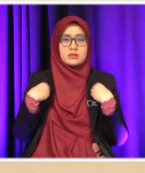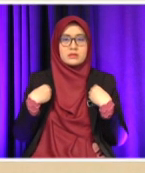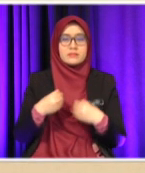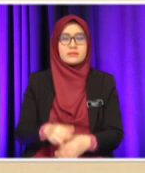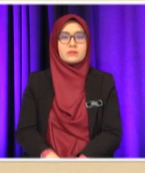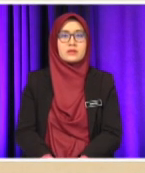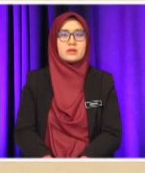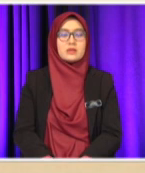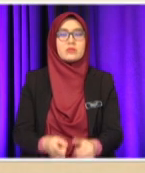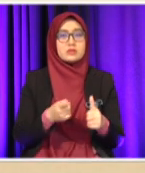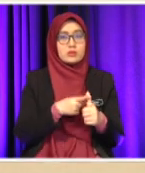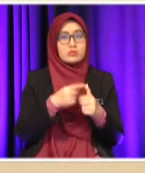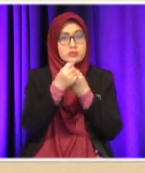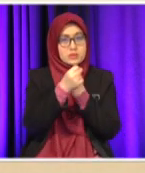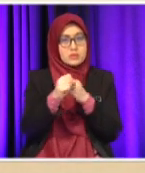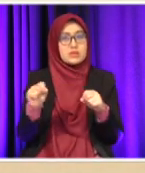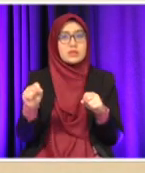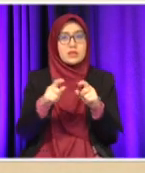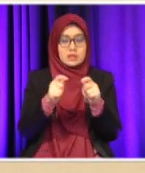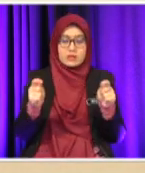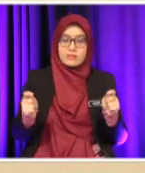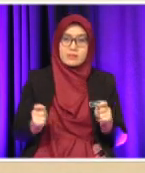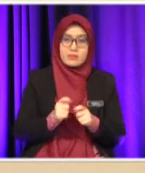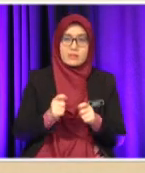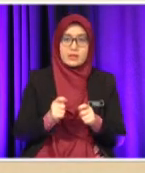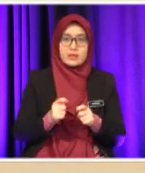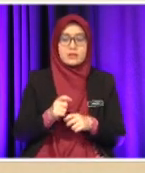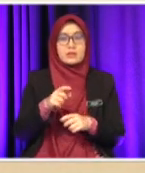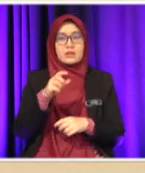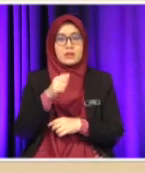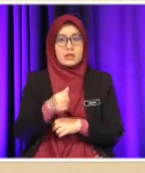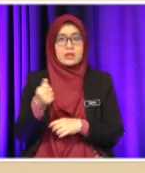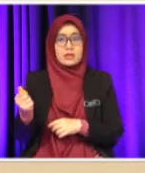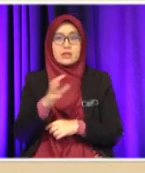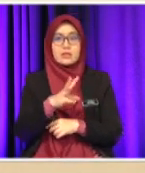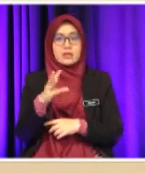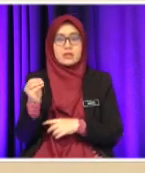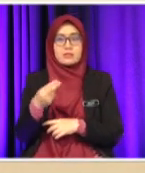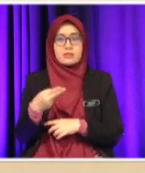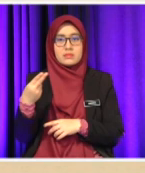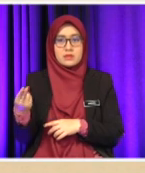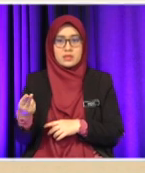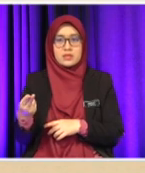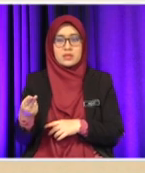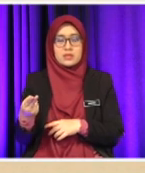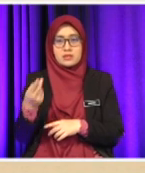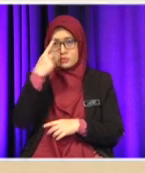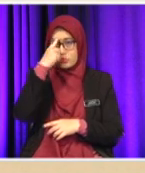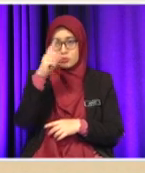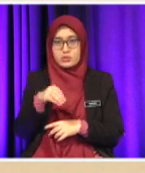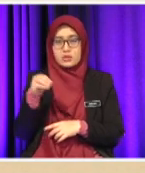penting sebab kalau tak ada benda-benda ini ataupun tidak di tempat langkah kerja